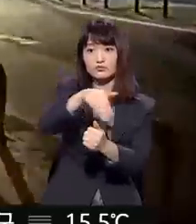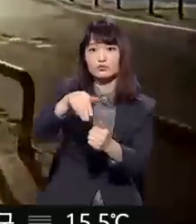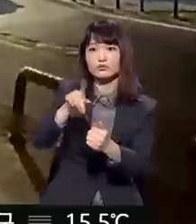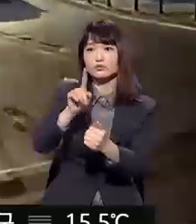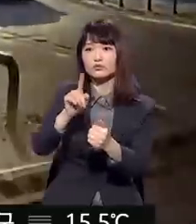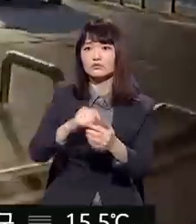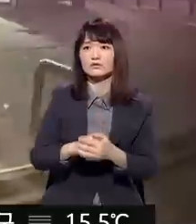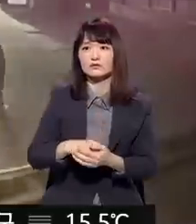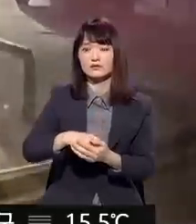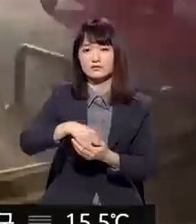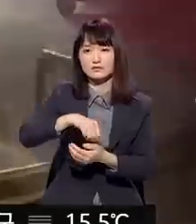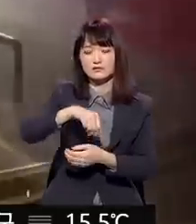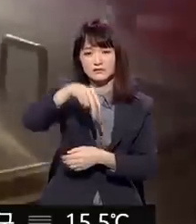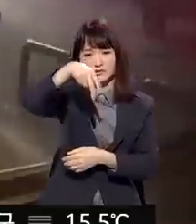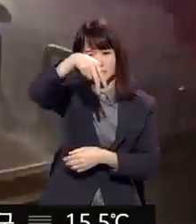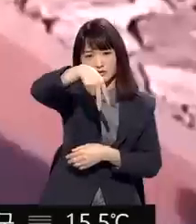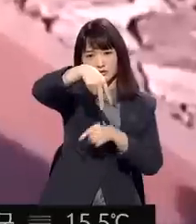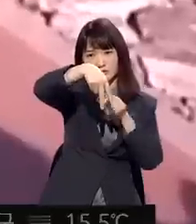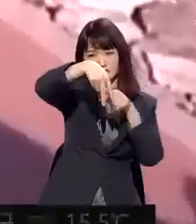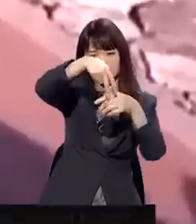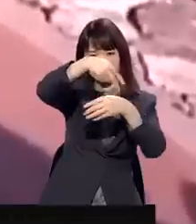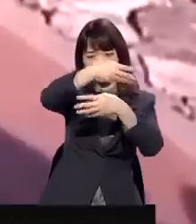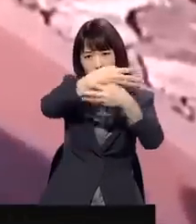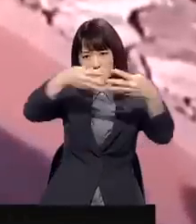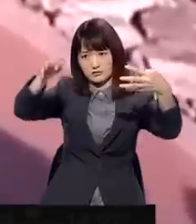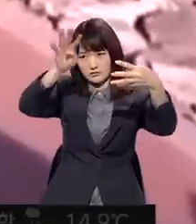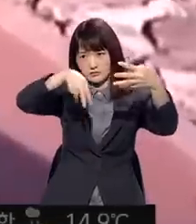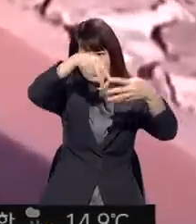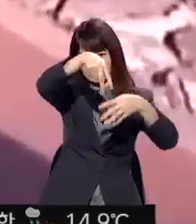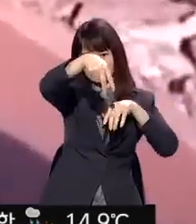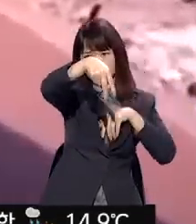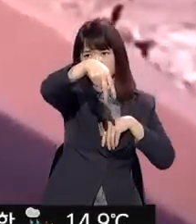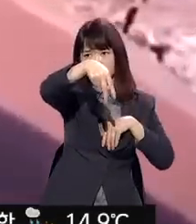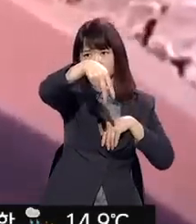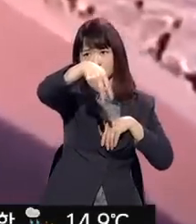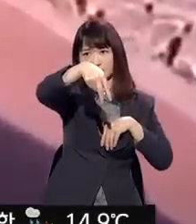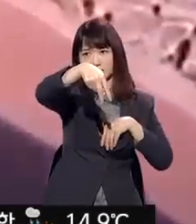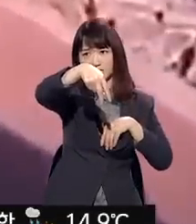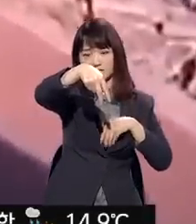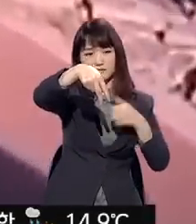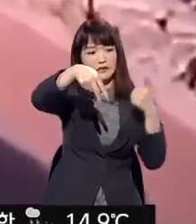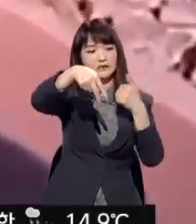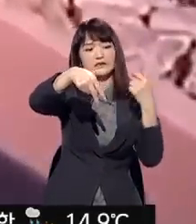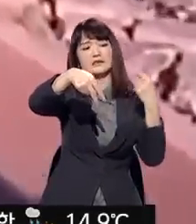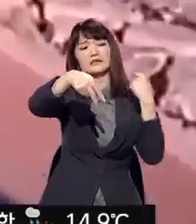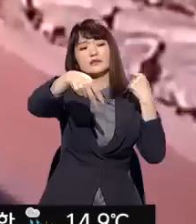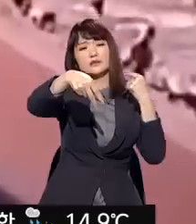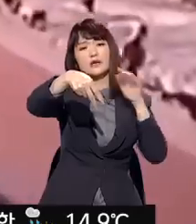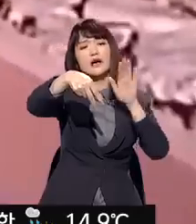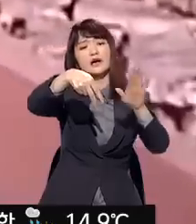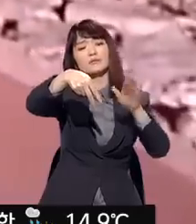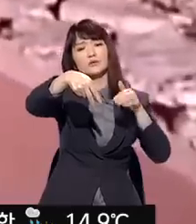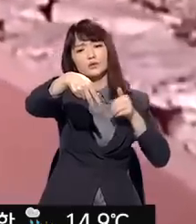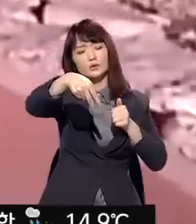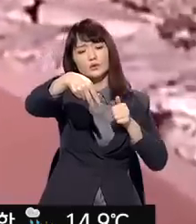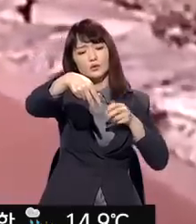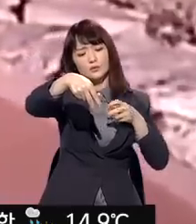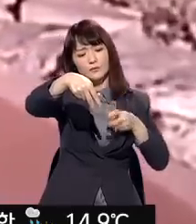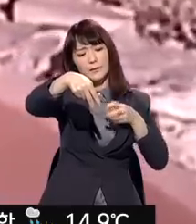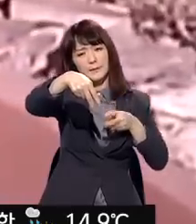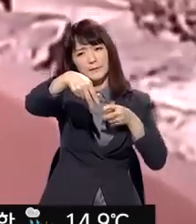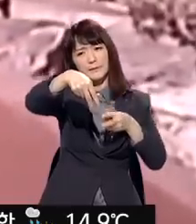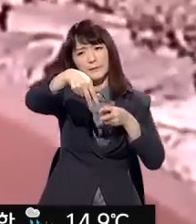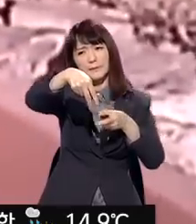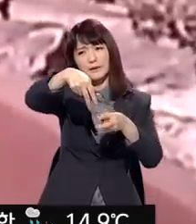저기 다리가 보입니다. 자, 주변 분들이 말이죠. 아저씨, 저 좀만 뒤로. 아니, 앞으로. 막 이렇게 주변에서 계속